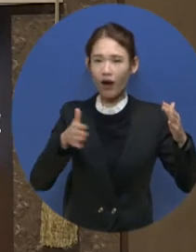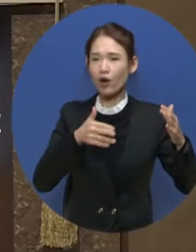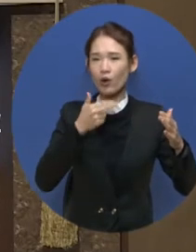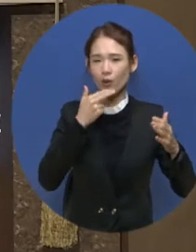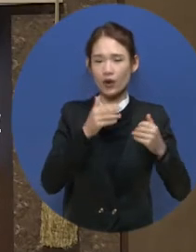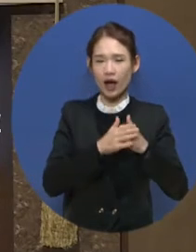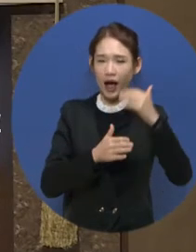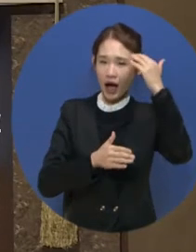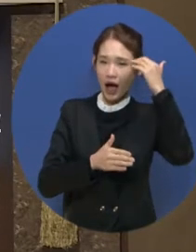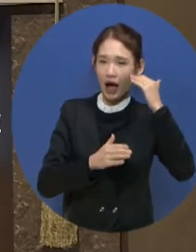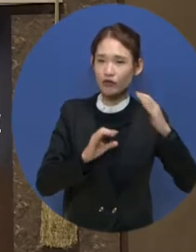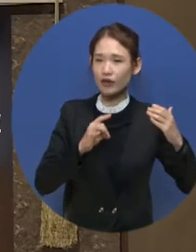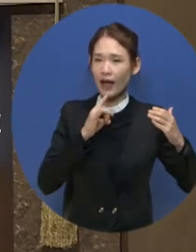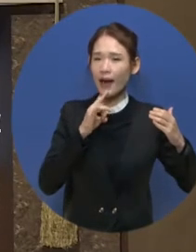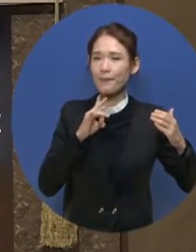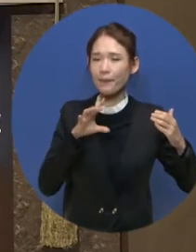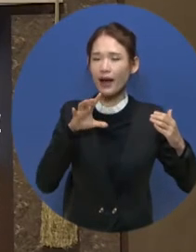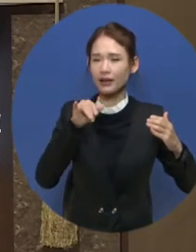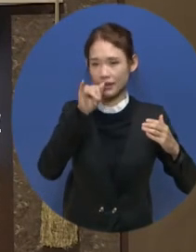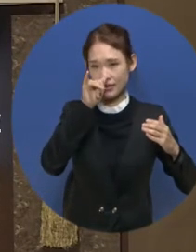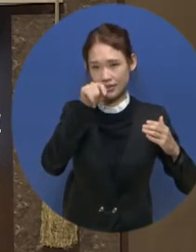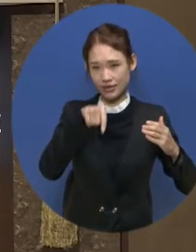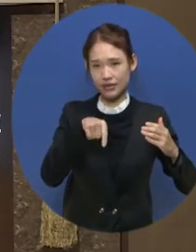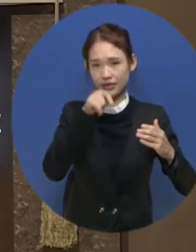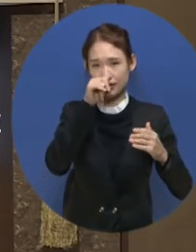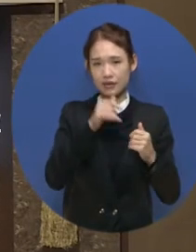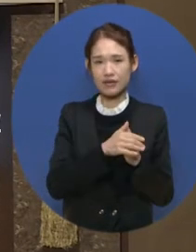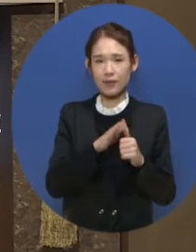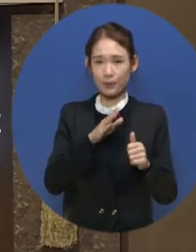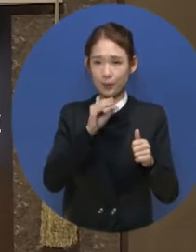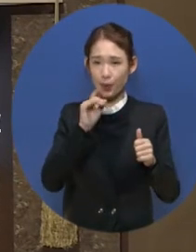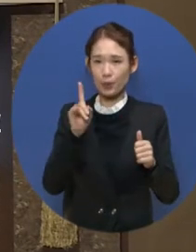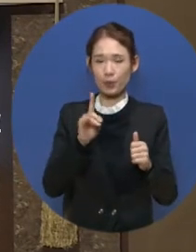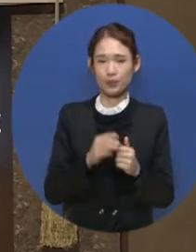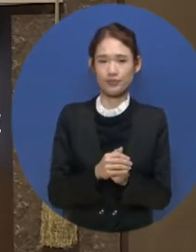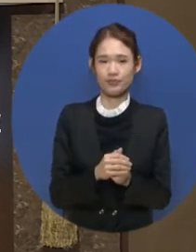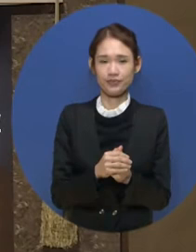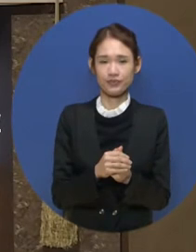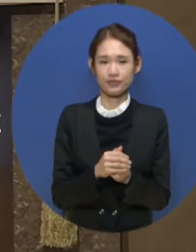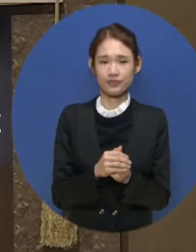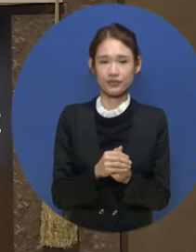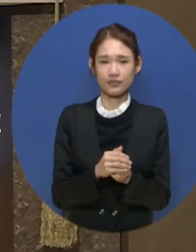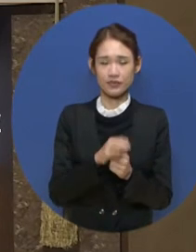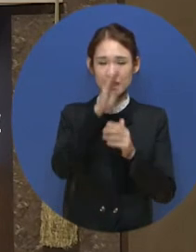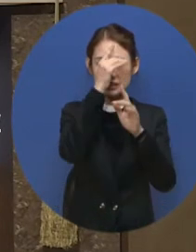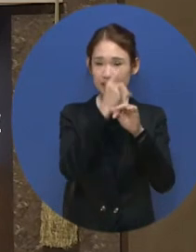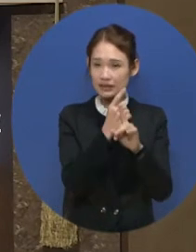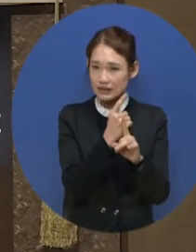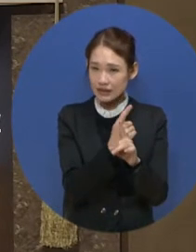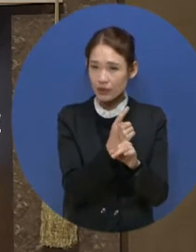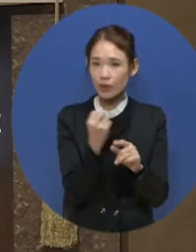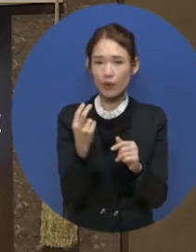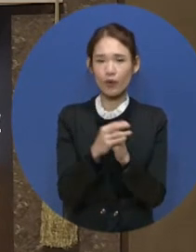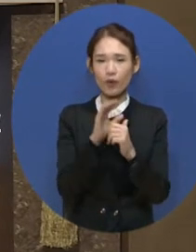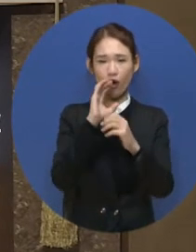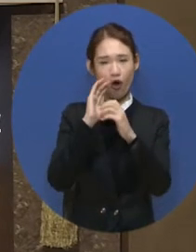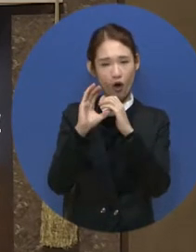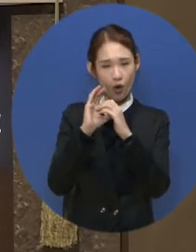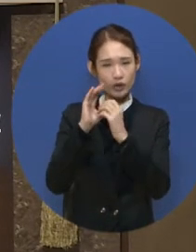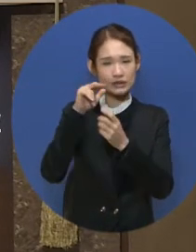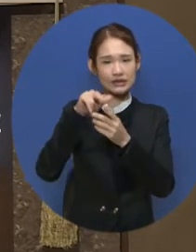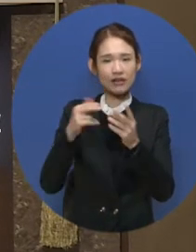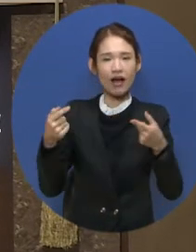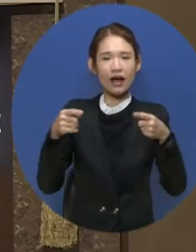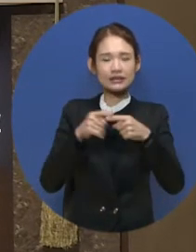유일한 이런 모델입니다 예 아 어 이게 이제 치료와 그 다음에 커뮤니티 센터가